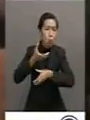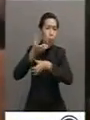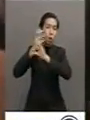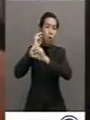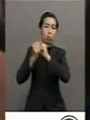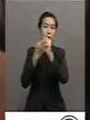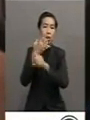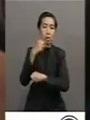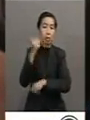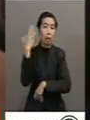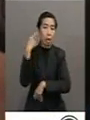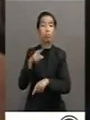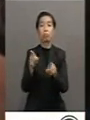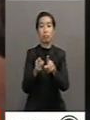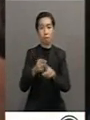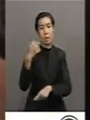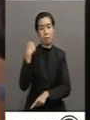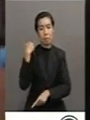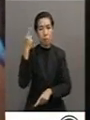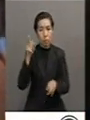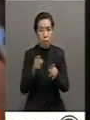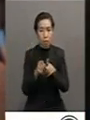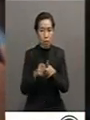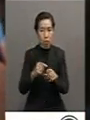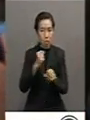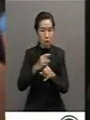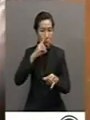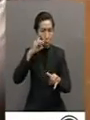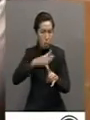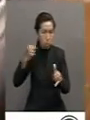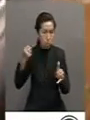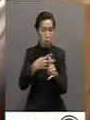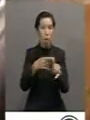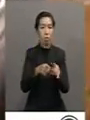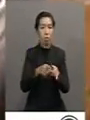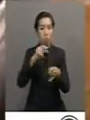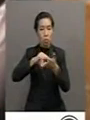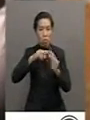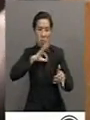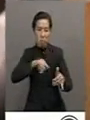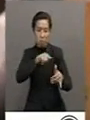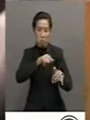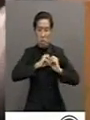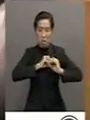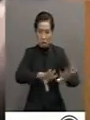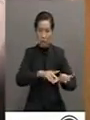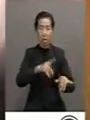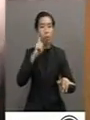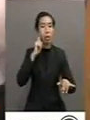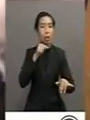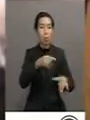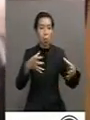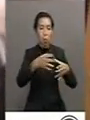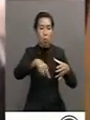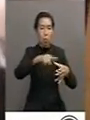มีกรณีของการฆาตกรรมการใช้ความรุนแรงบนพื้นฐานแห่งอคติของความเกลียดชังที่มีต่